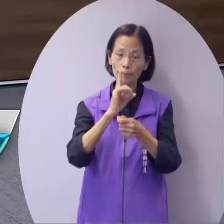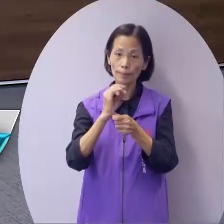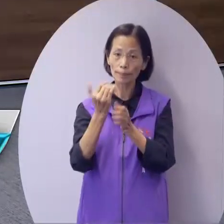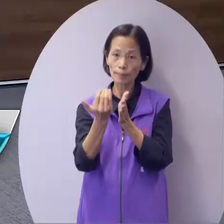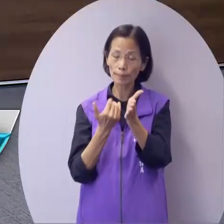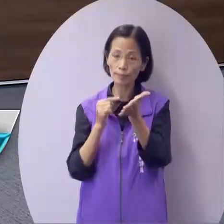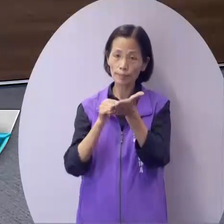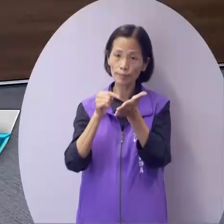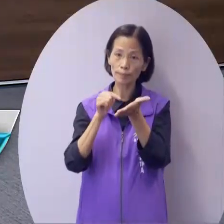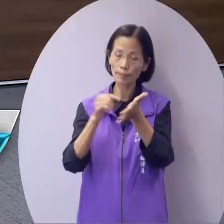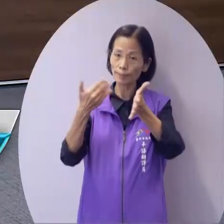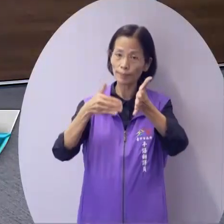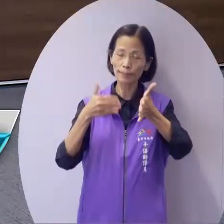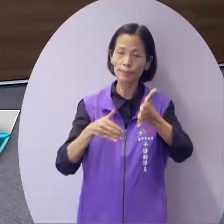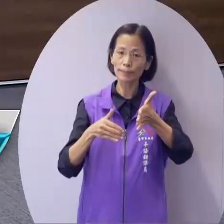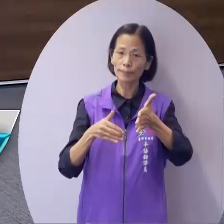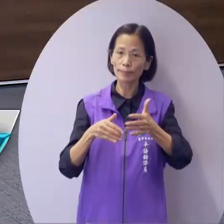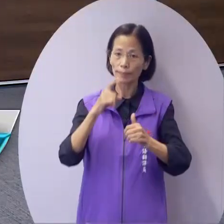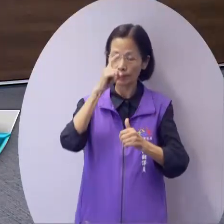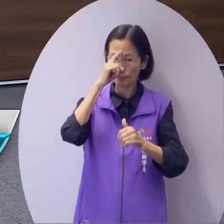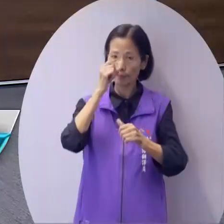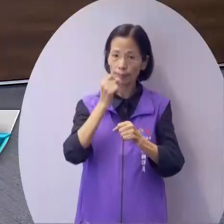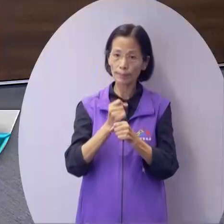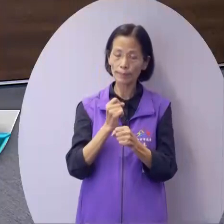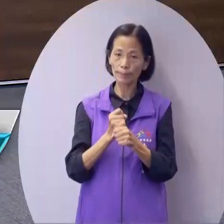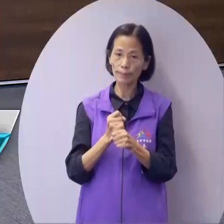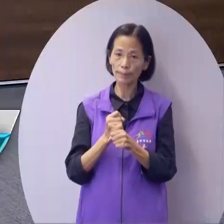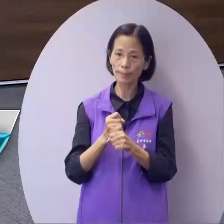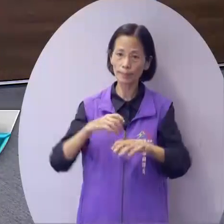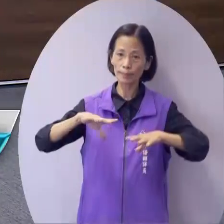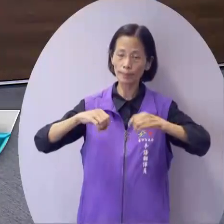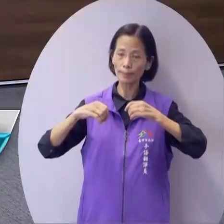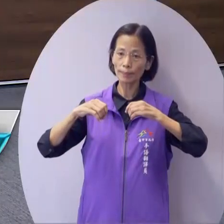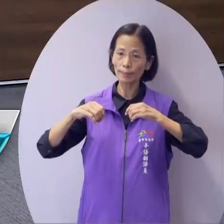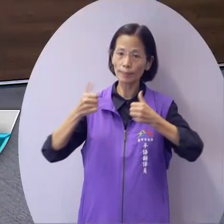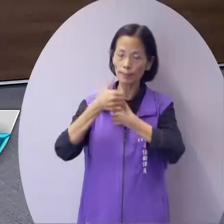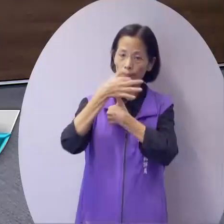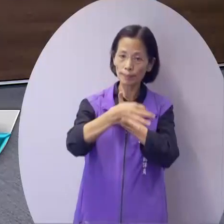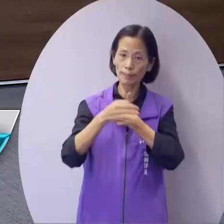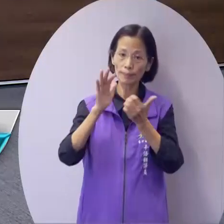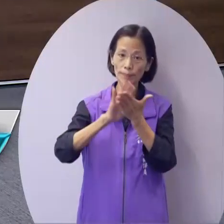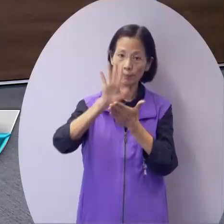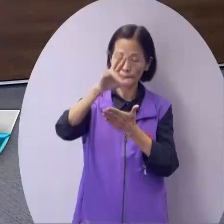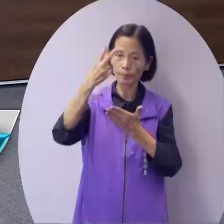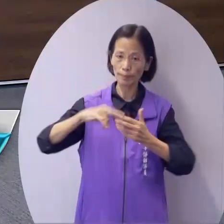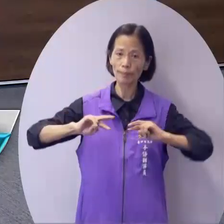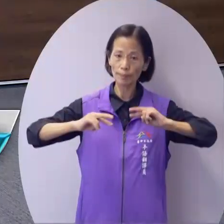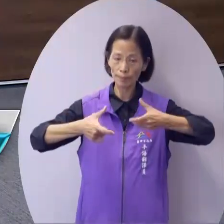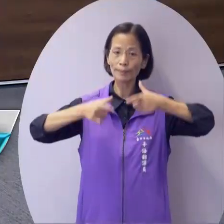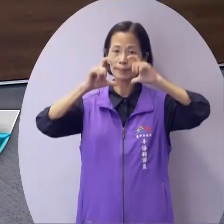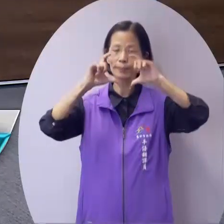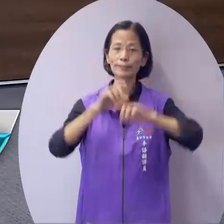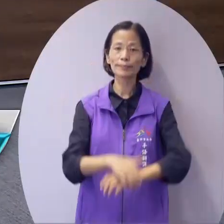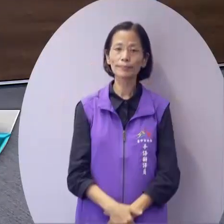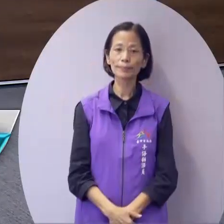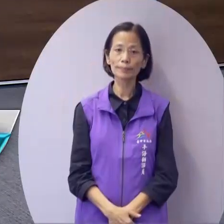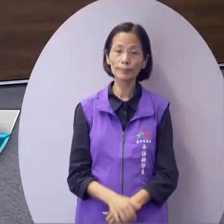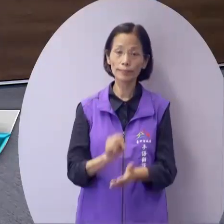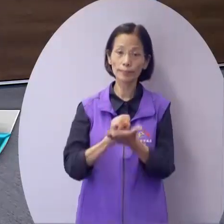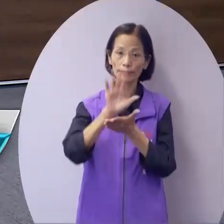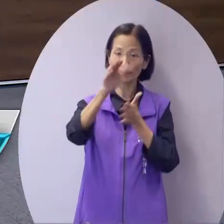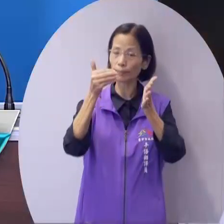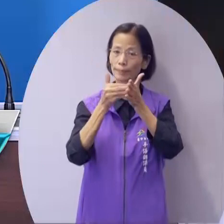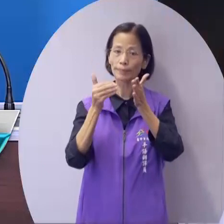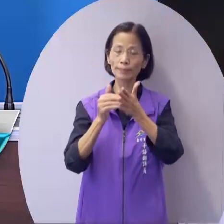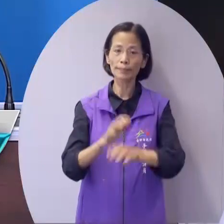年度的预算，因应执行需要，你请同意先行垫付，然后待后续的法定程序完成后再办理账务转正，那提请审